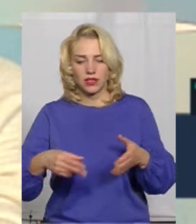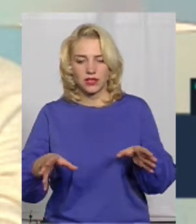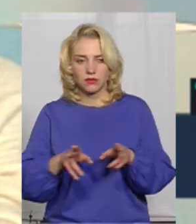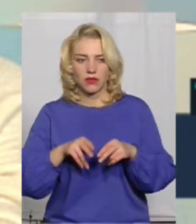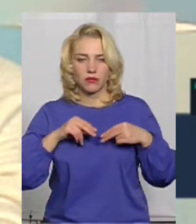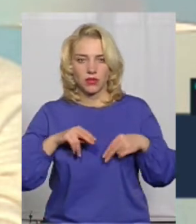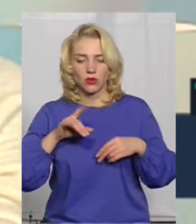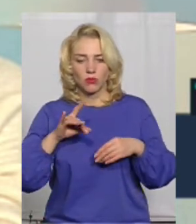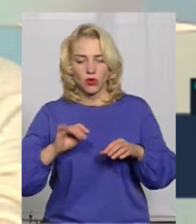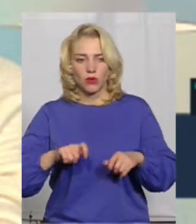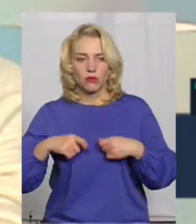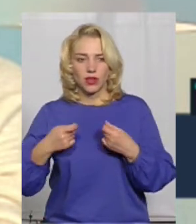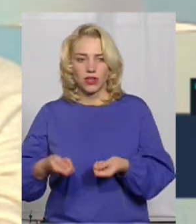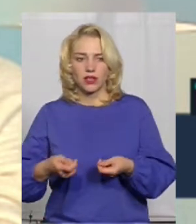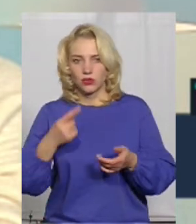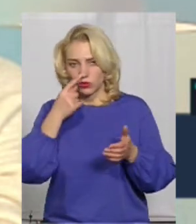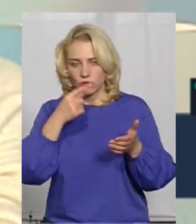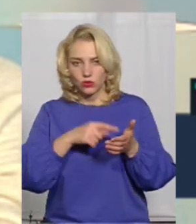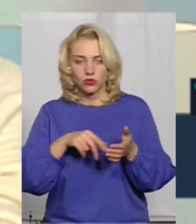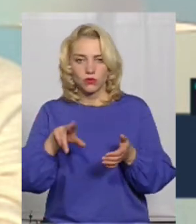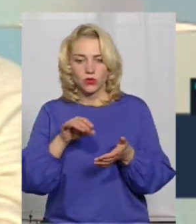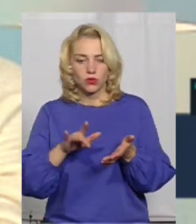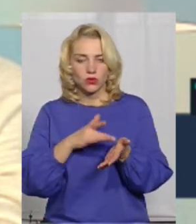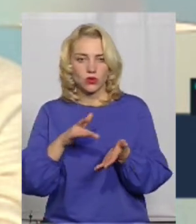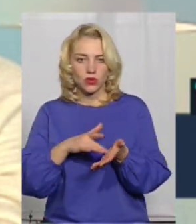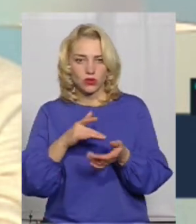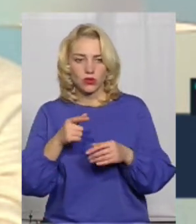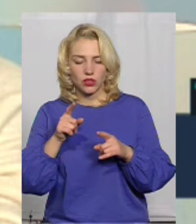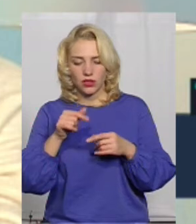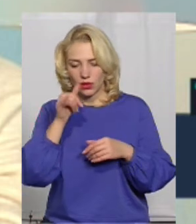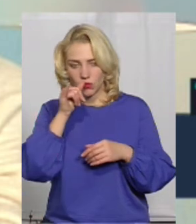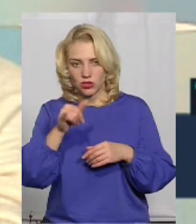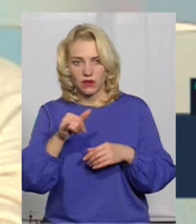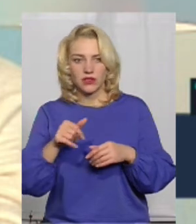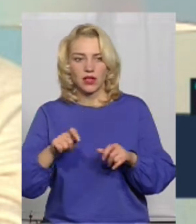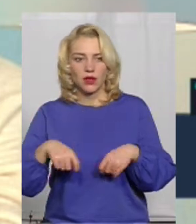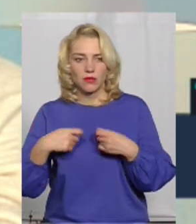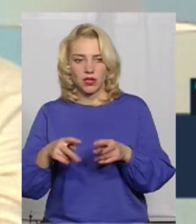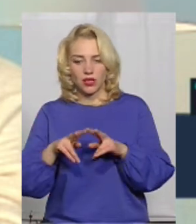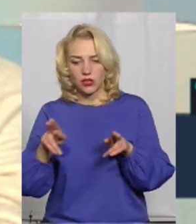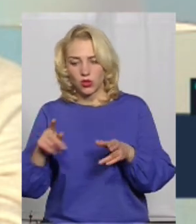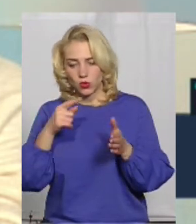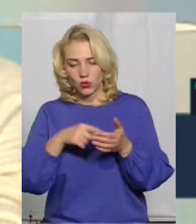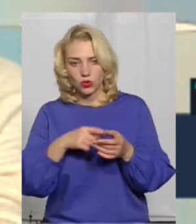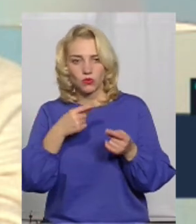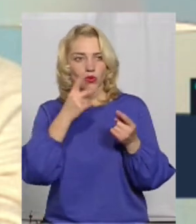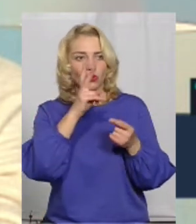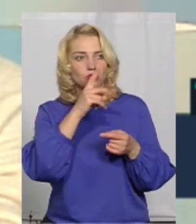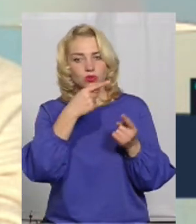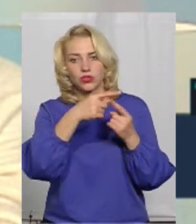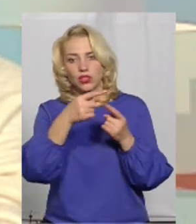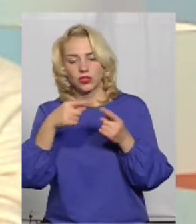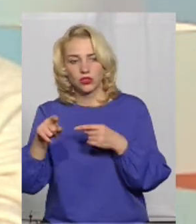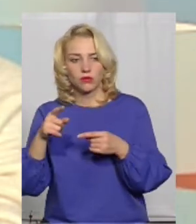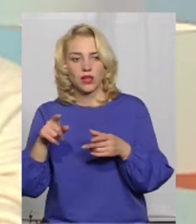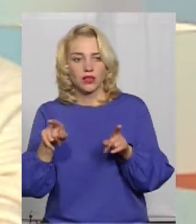про передачу доступів до сторінок через те, що і неможливість передачі аналогічних доступів комусь іншому, оскільки такі